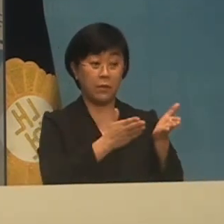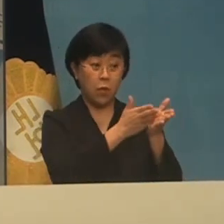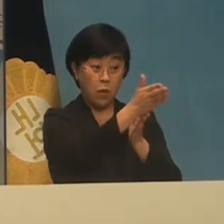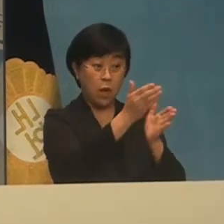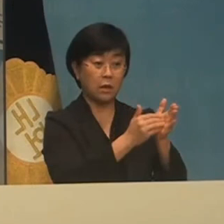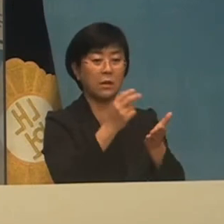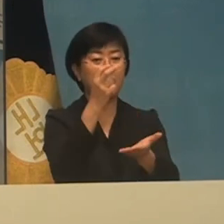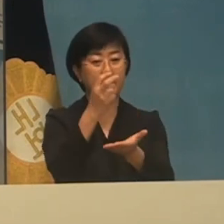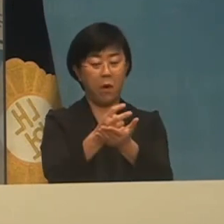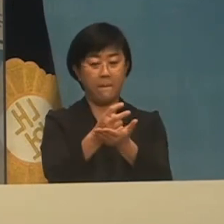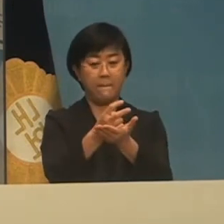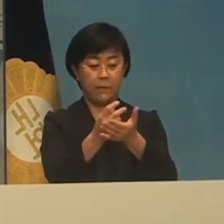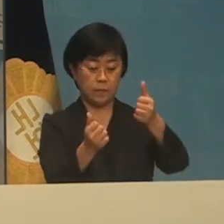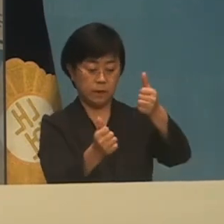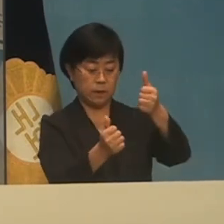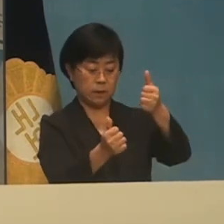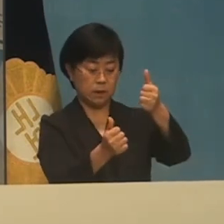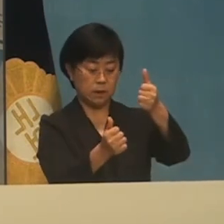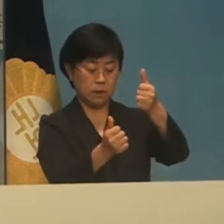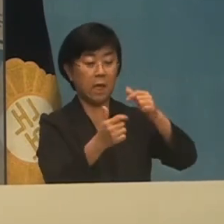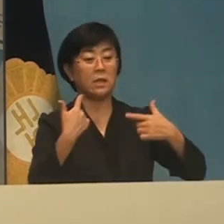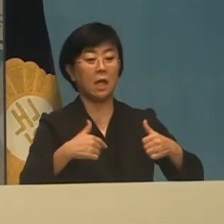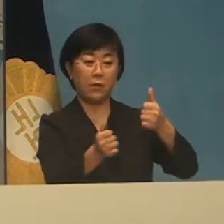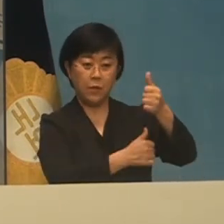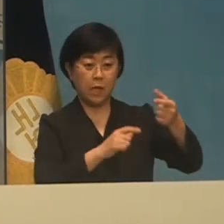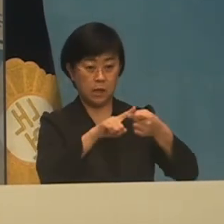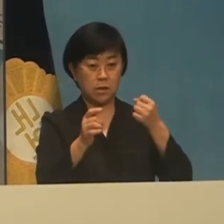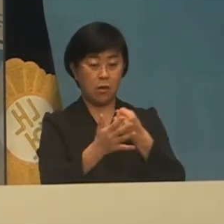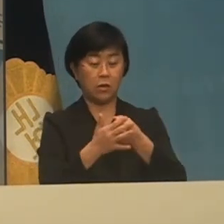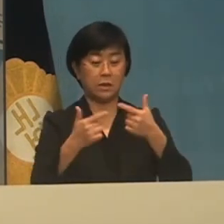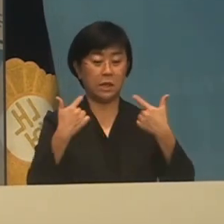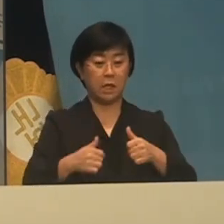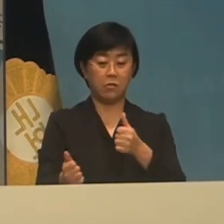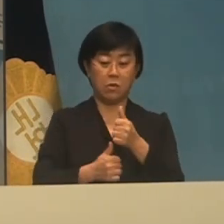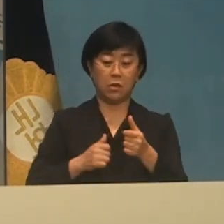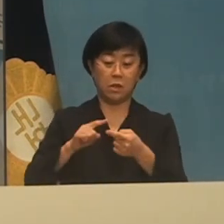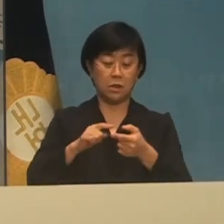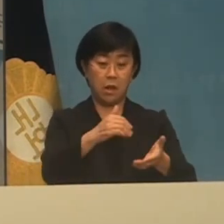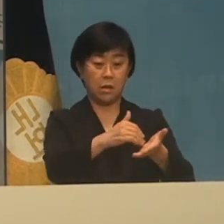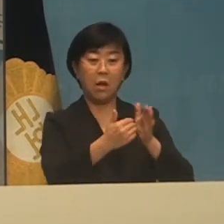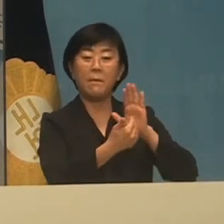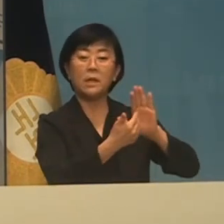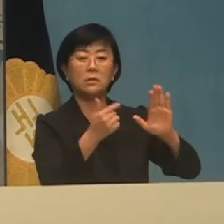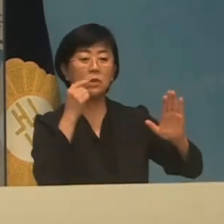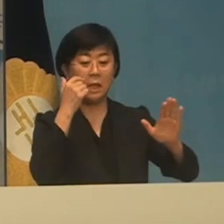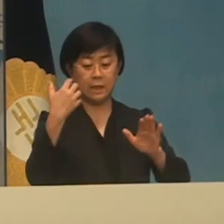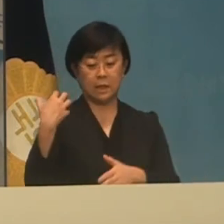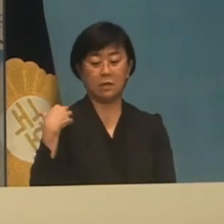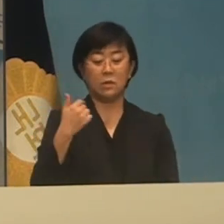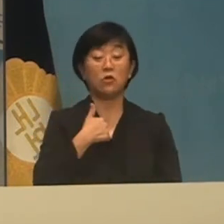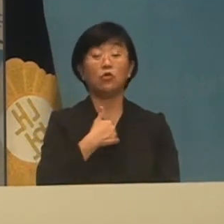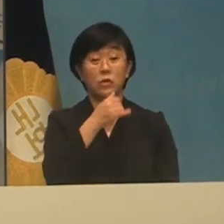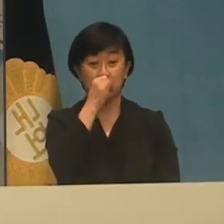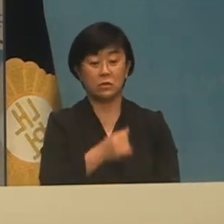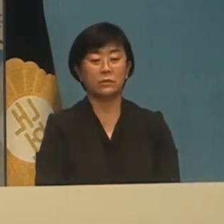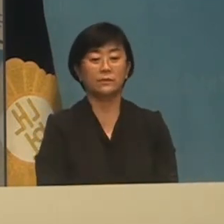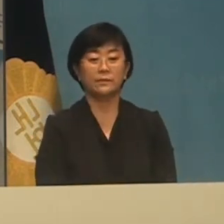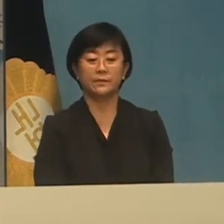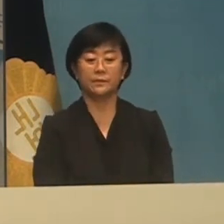법안은 법사위에 있습니다. 소관 상임위원회 위원으로서 위원의 의견을 막지 못한 책임이 저에게도